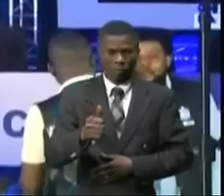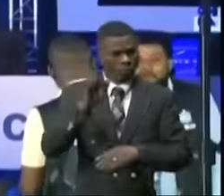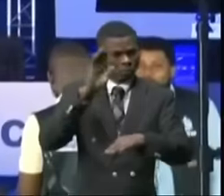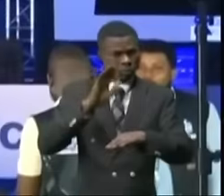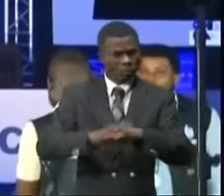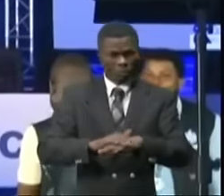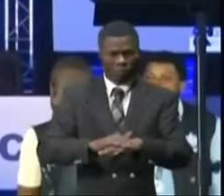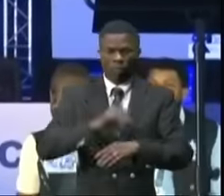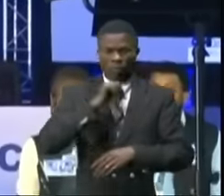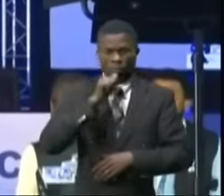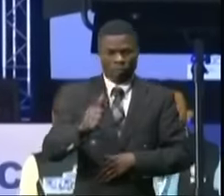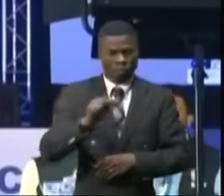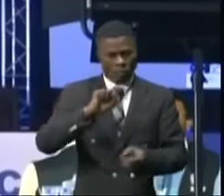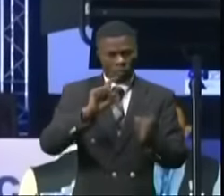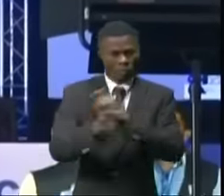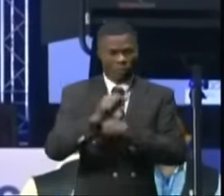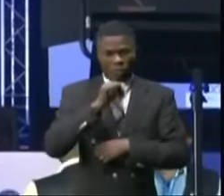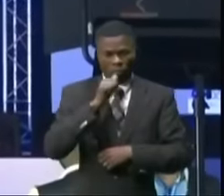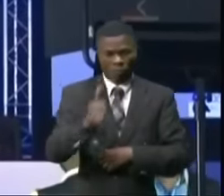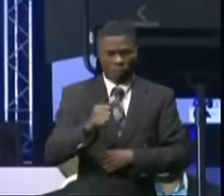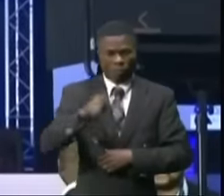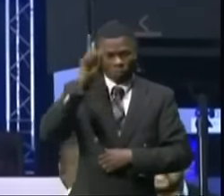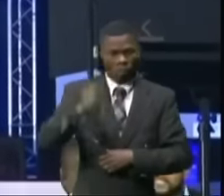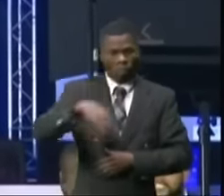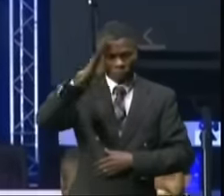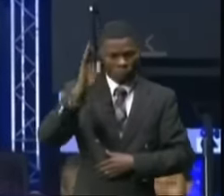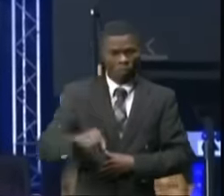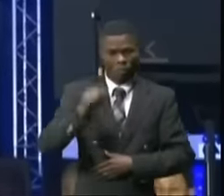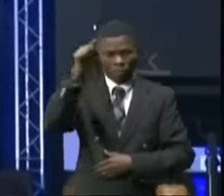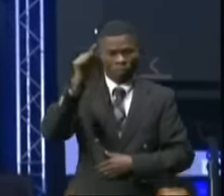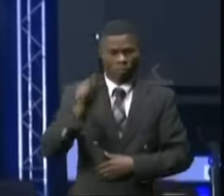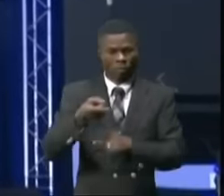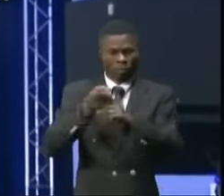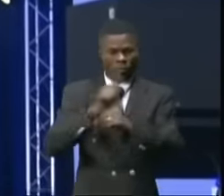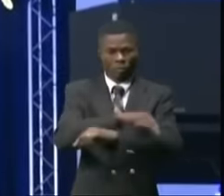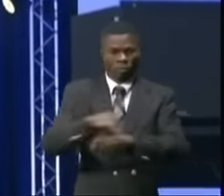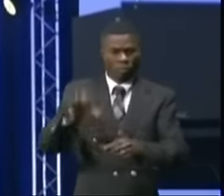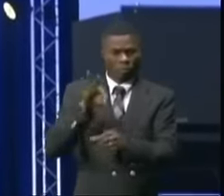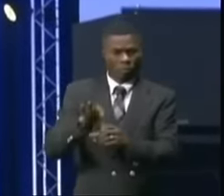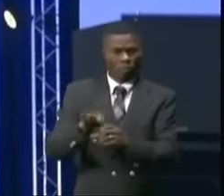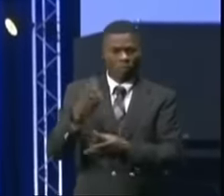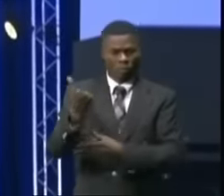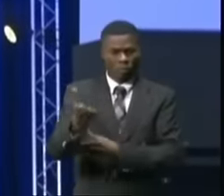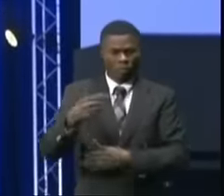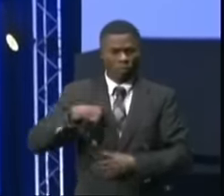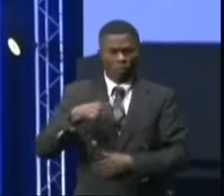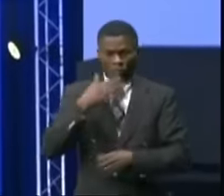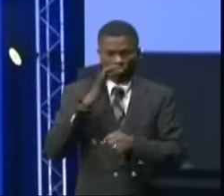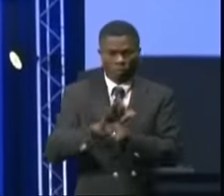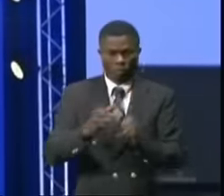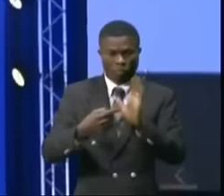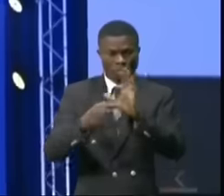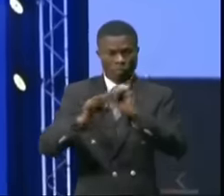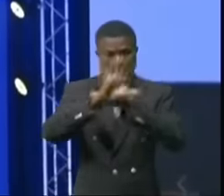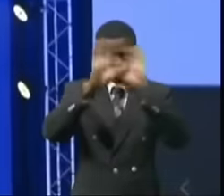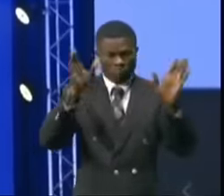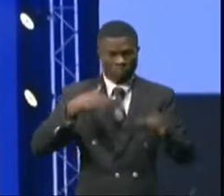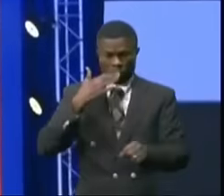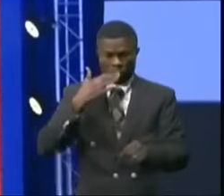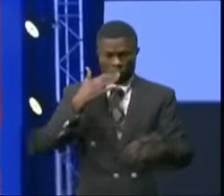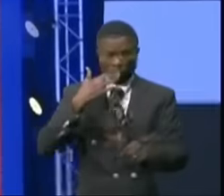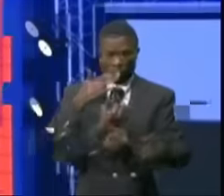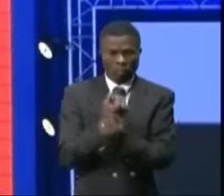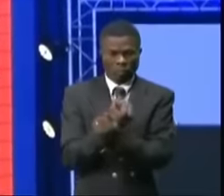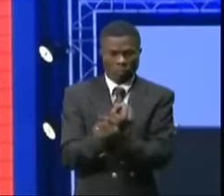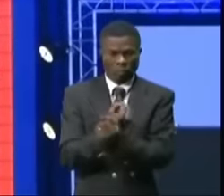touché. Donc c'est 100% que vous voyez là, ce n'est pas touché. C'est-à-dire, nous avons promis la transparence, nous avons promis